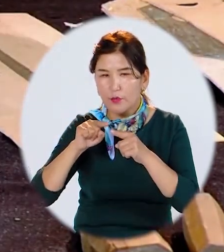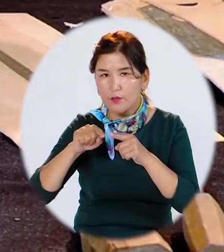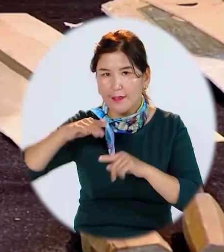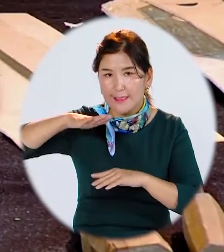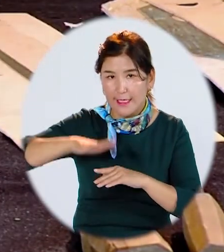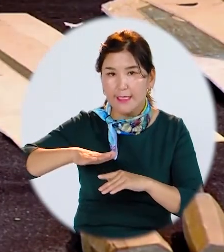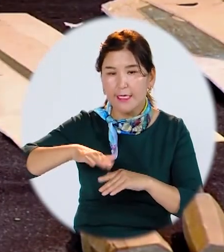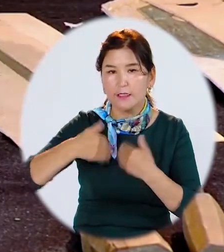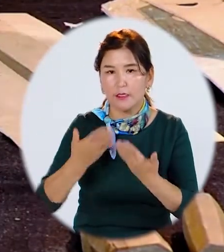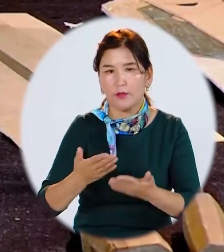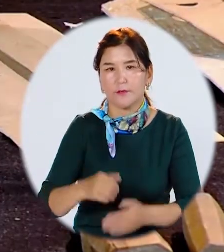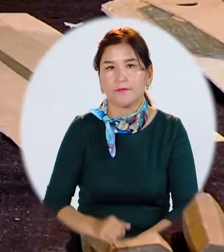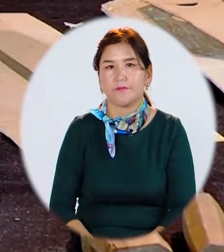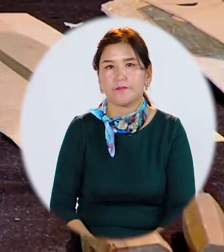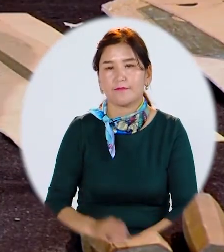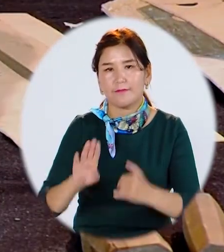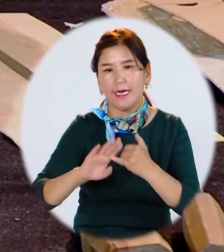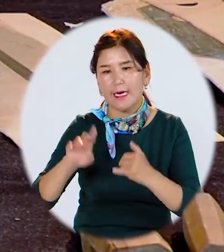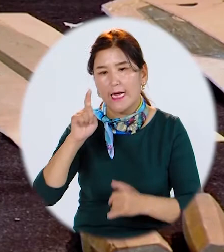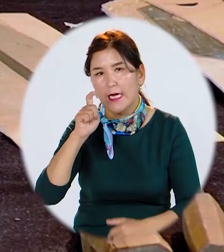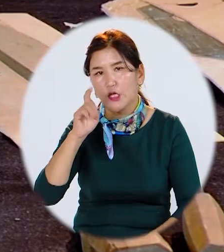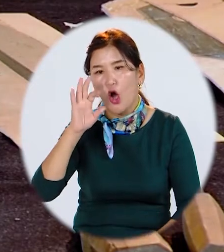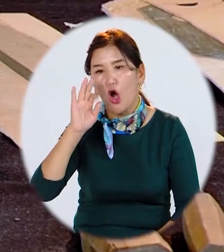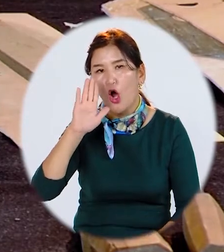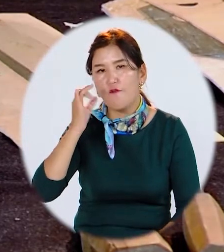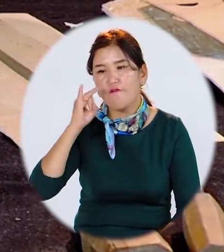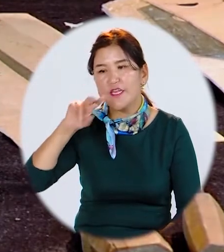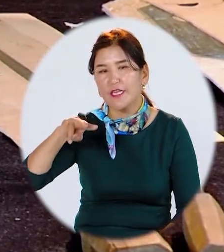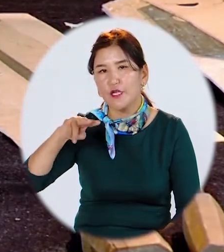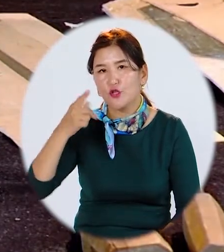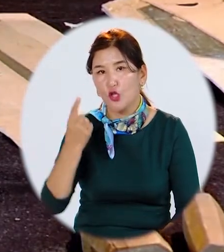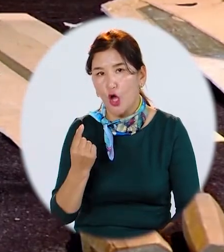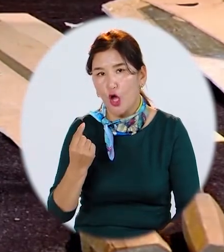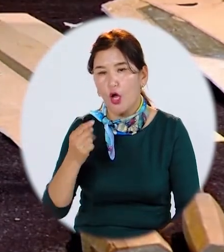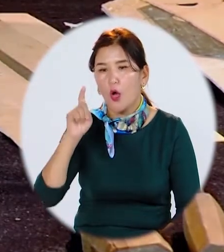утгаараа ажил гүйцэтгэнэ. Нэг дарлаа.